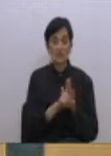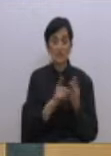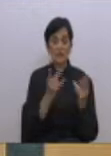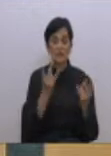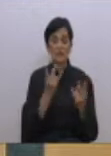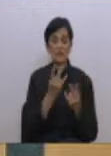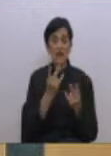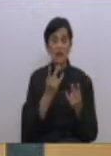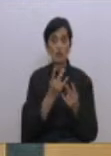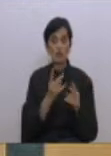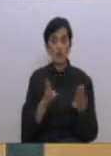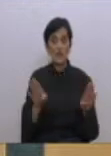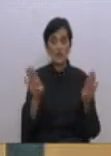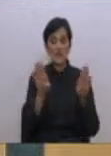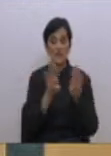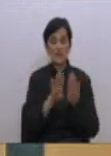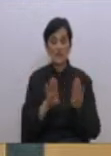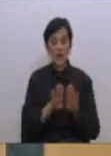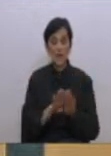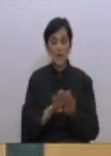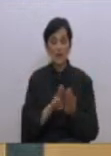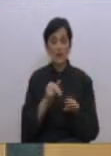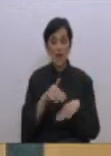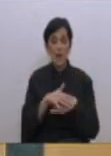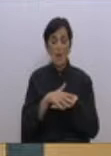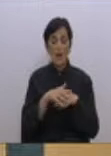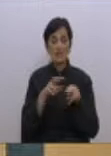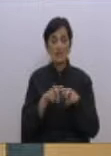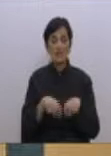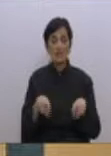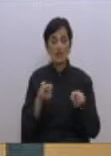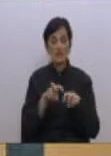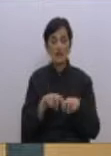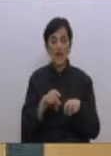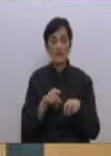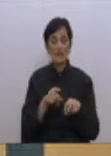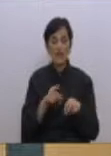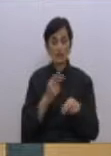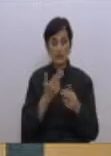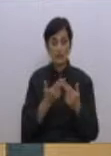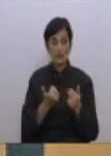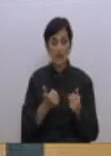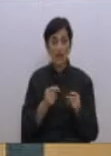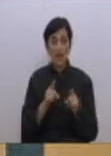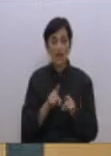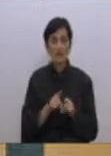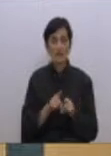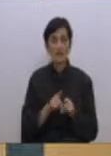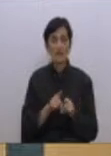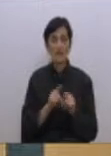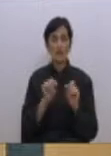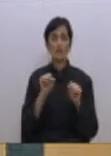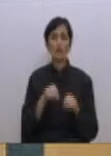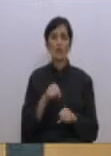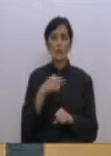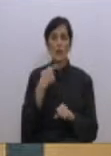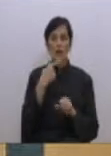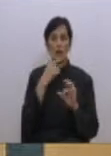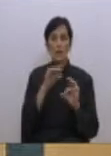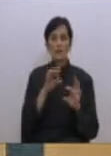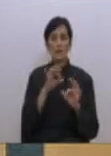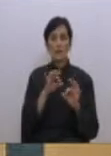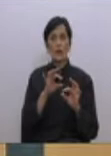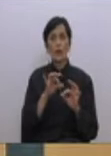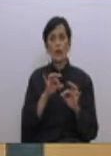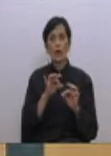საჭიროებების იდენტიფიცირებისა და ბაზრის კვლევის ფაზაზე, ასევე შეიძლება ითქვას რიგ